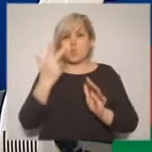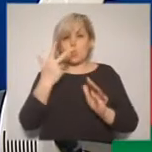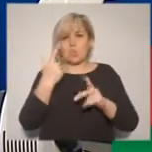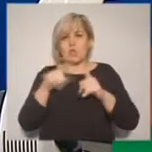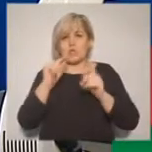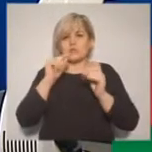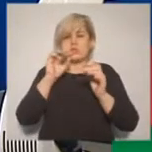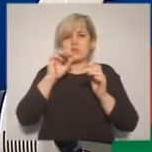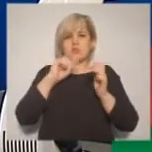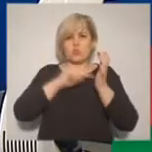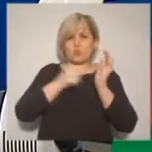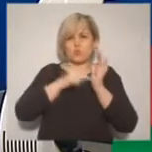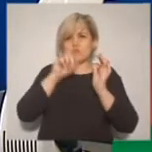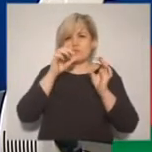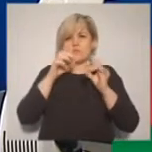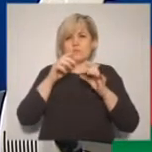3 разных точек